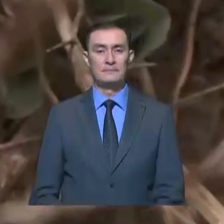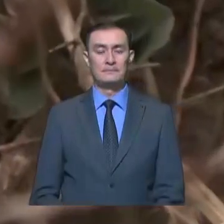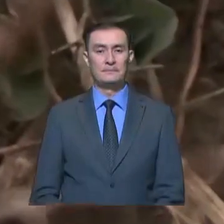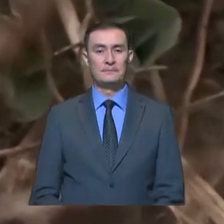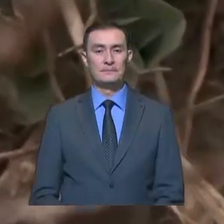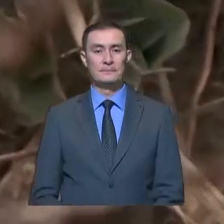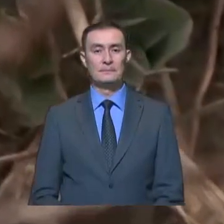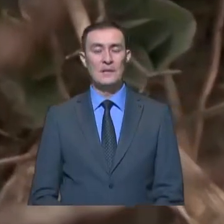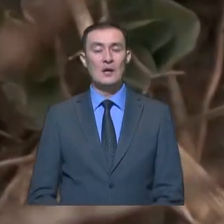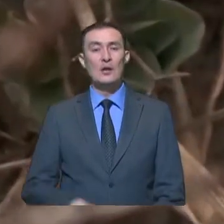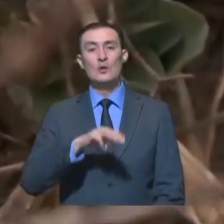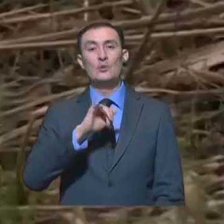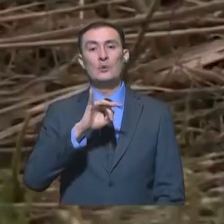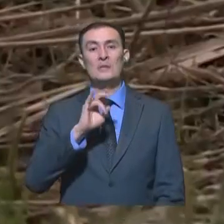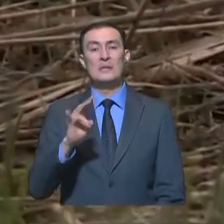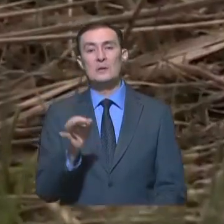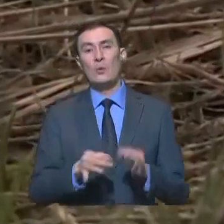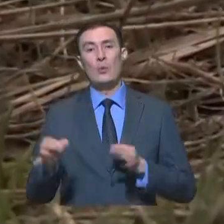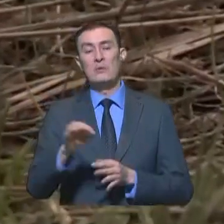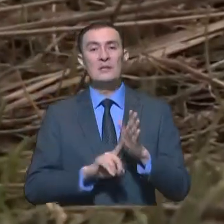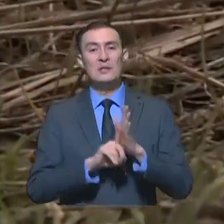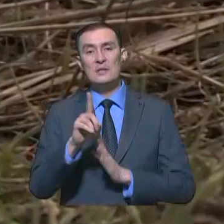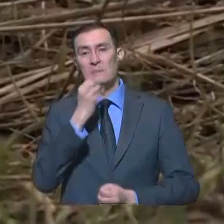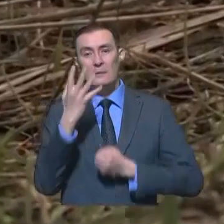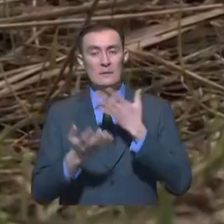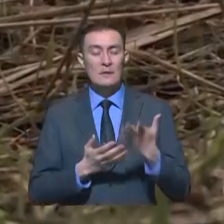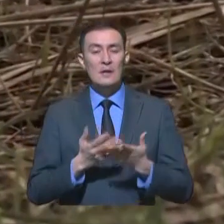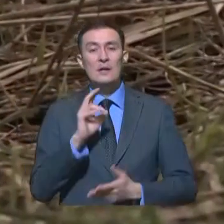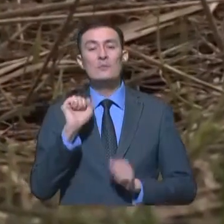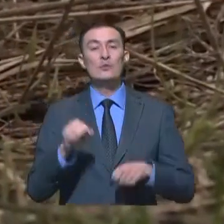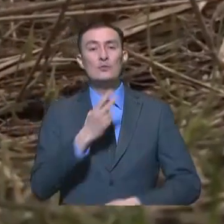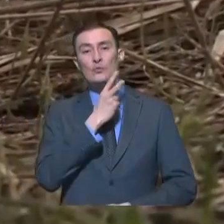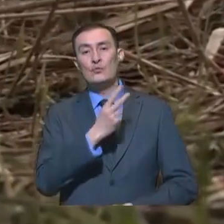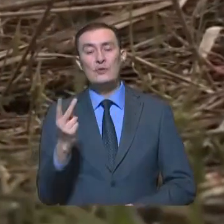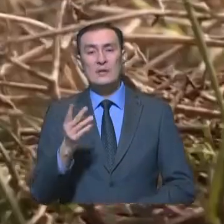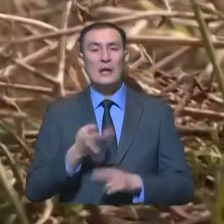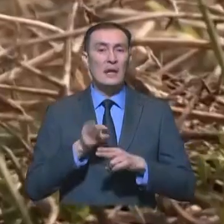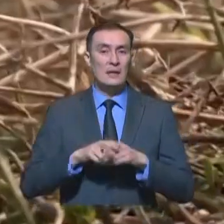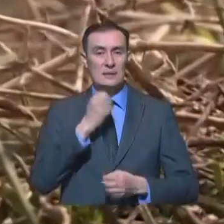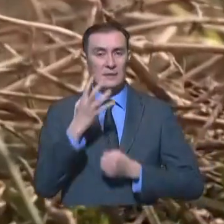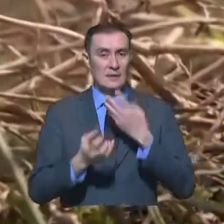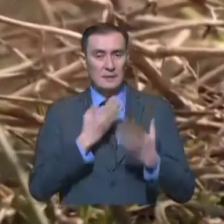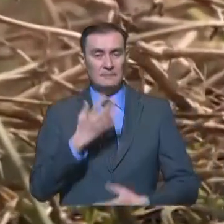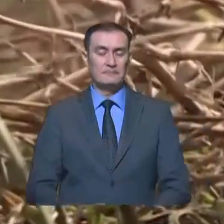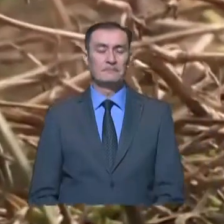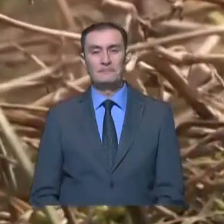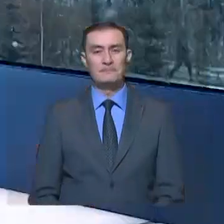И весна в феврале. В Туркестанской области зацвели первые подснежники. Где же можно увидеть предвестников весны?